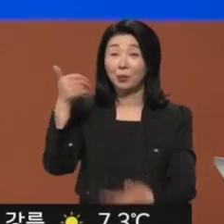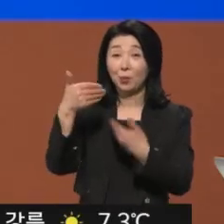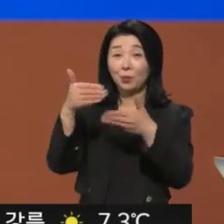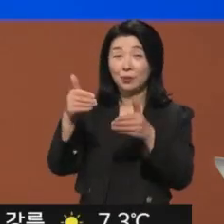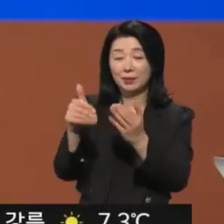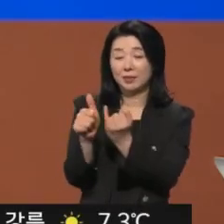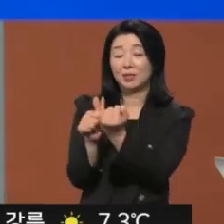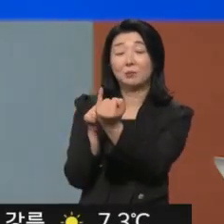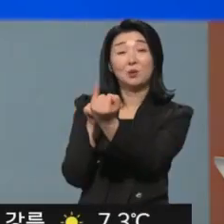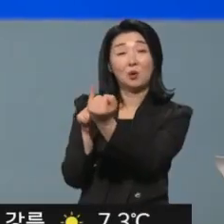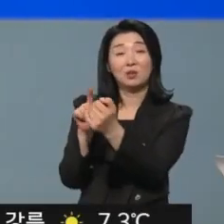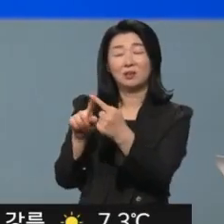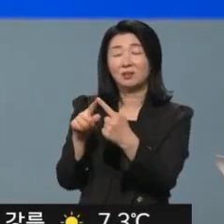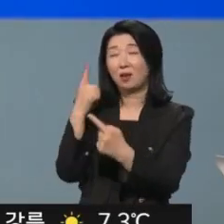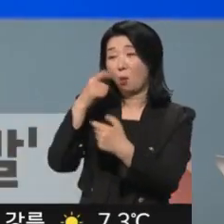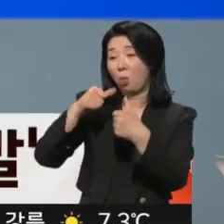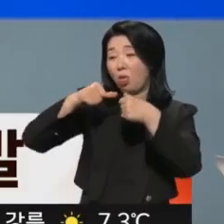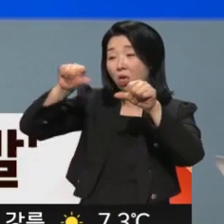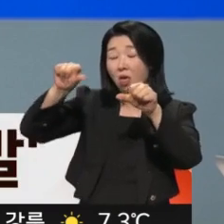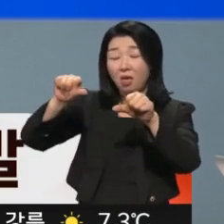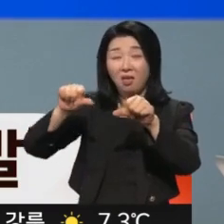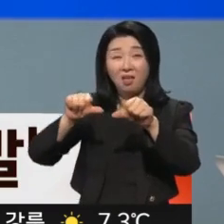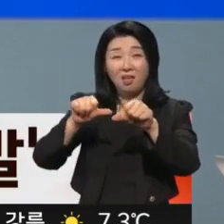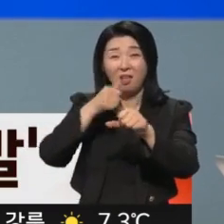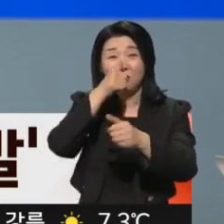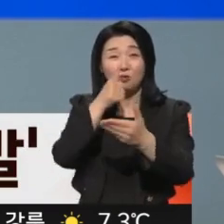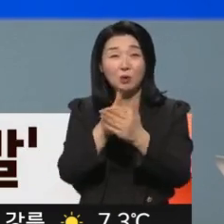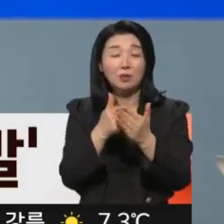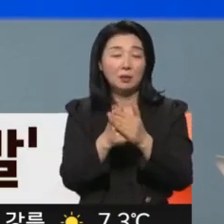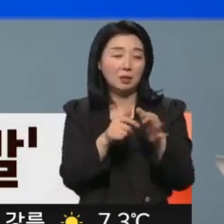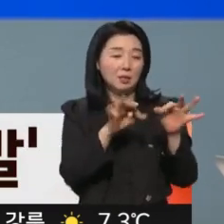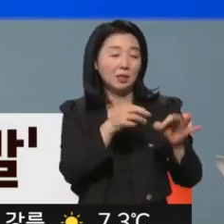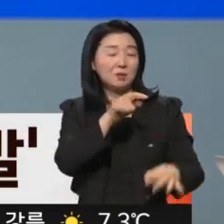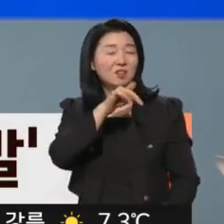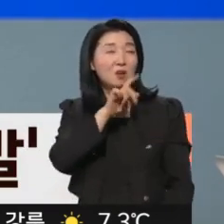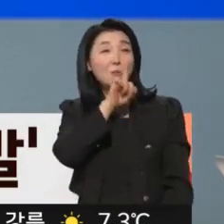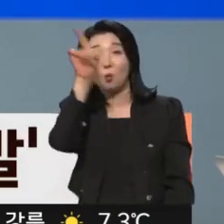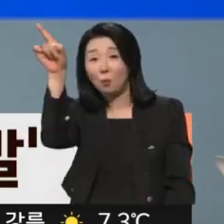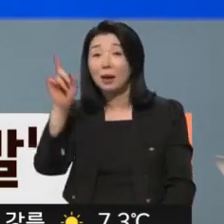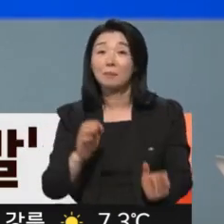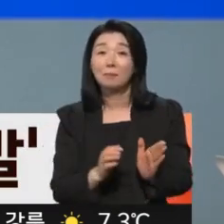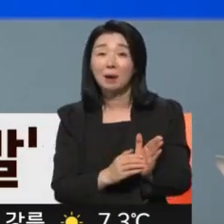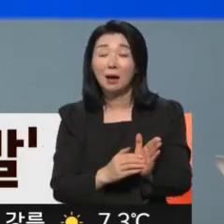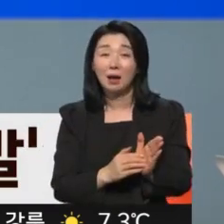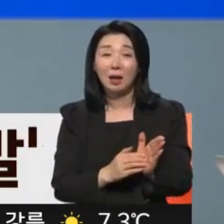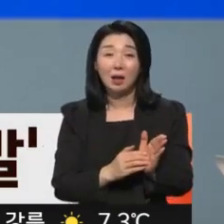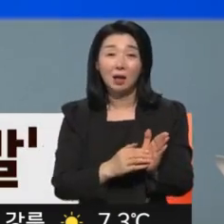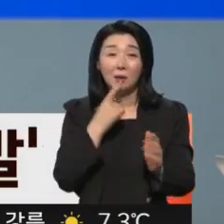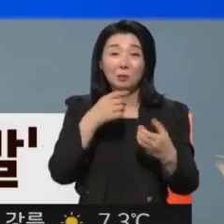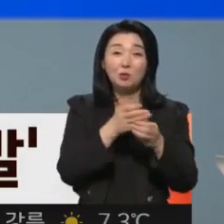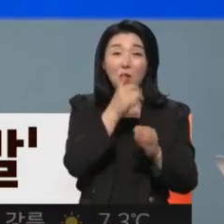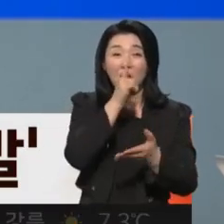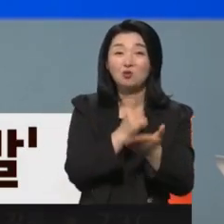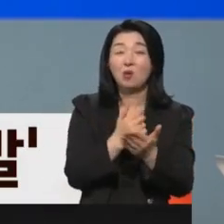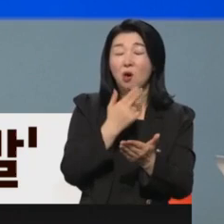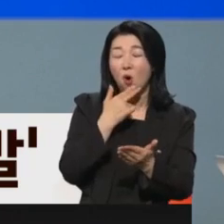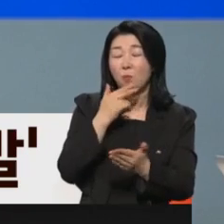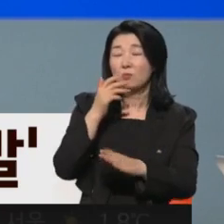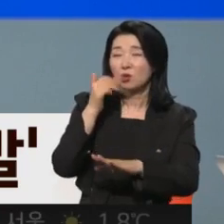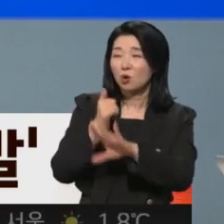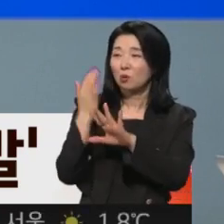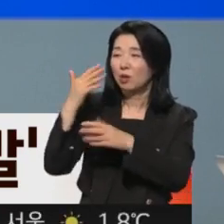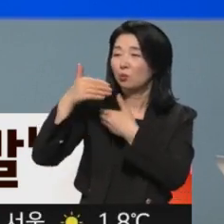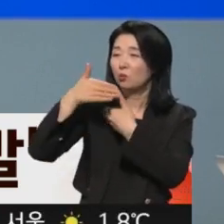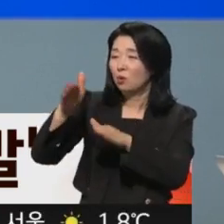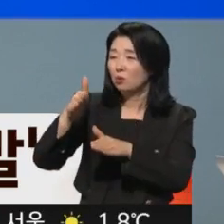대통령실이 김건희 여사에 대한 명예훼손 혐의로 민주당 김의겸 대변인을 고발했죠. 민주당은 오늘 무고 혐의로 대통령실을 맞고발한다고